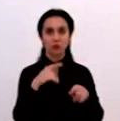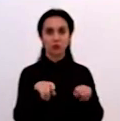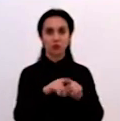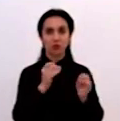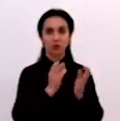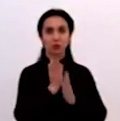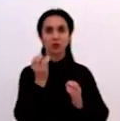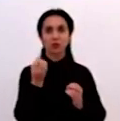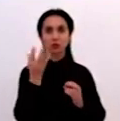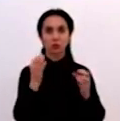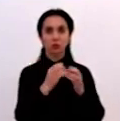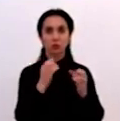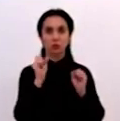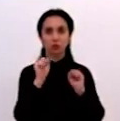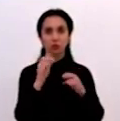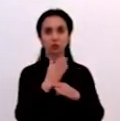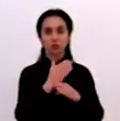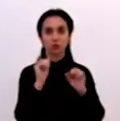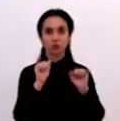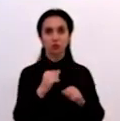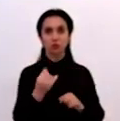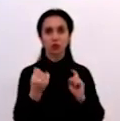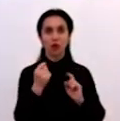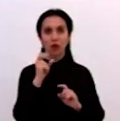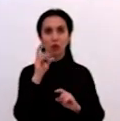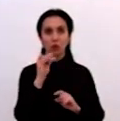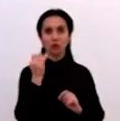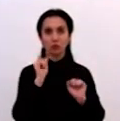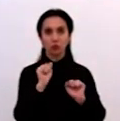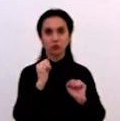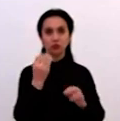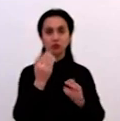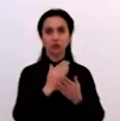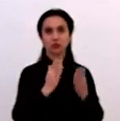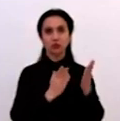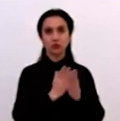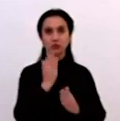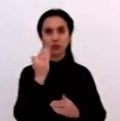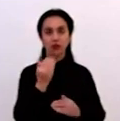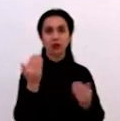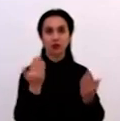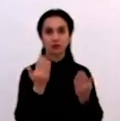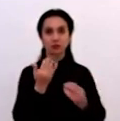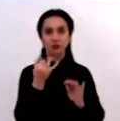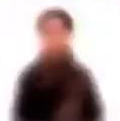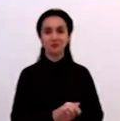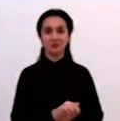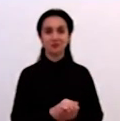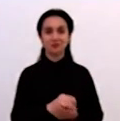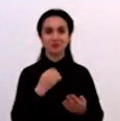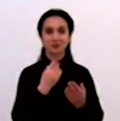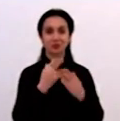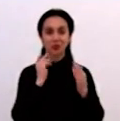tamoyillari necha guruhga bo'lish mumkin? Ikkinchisi, axborotni muhofaza qilish tizimlariga qaysilar kiradi?